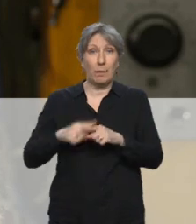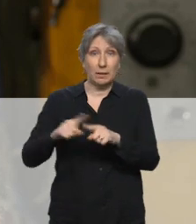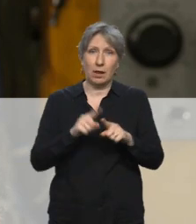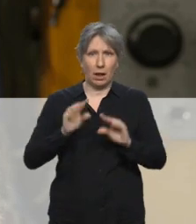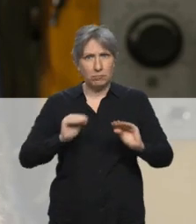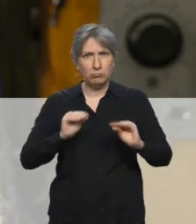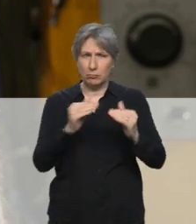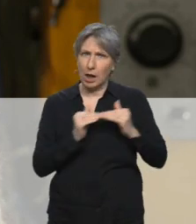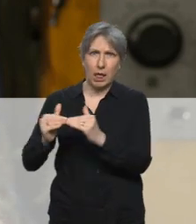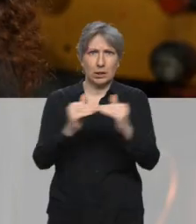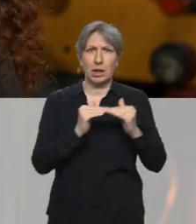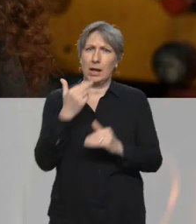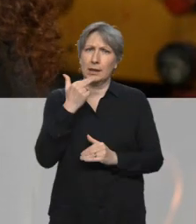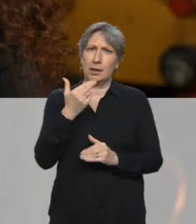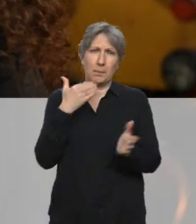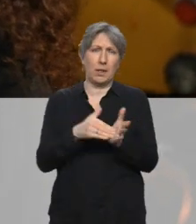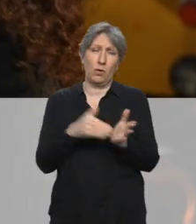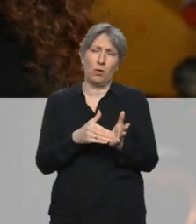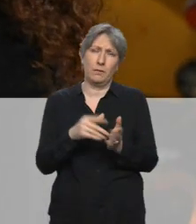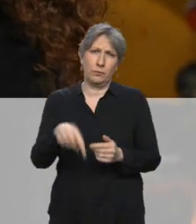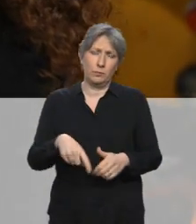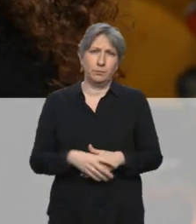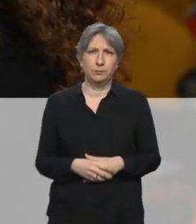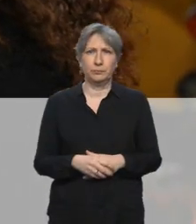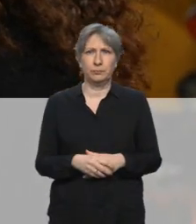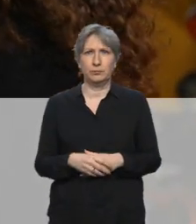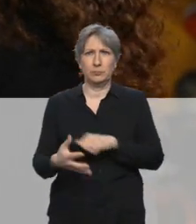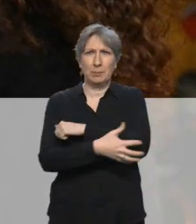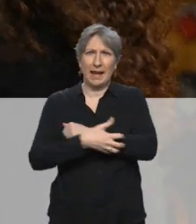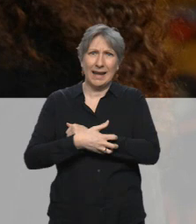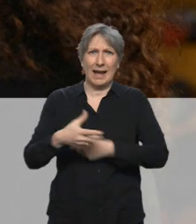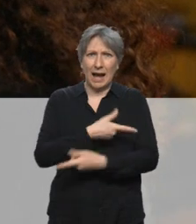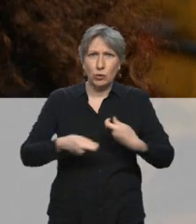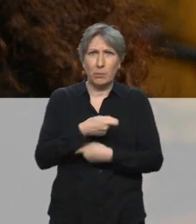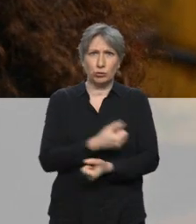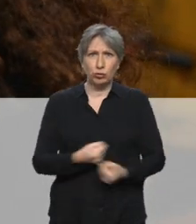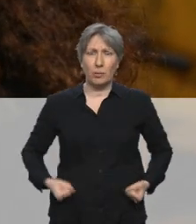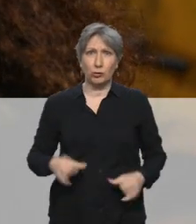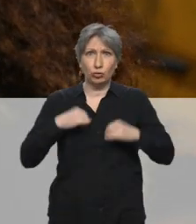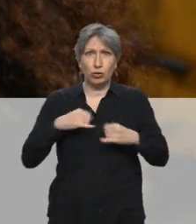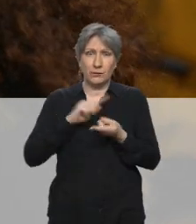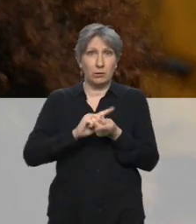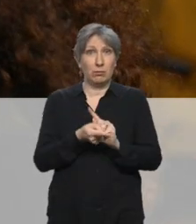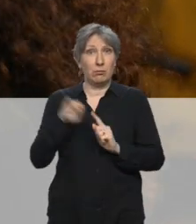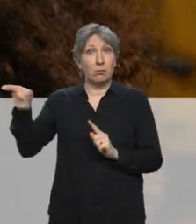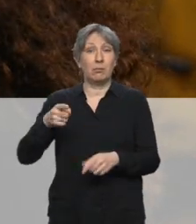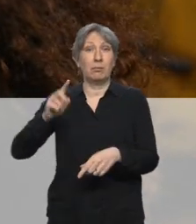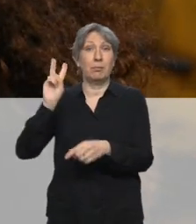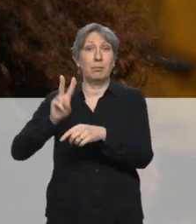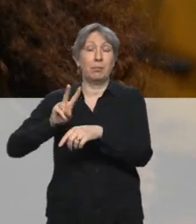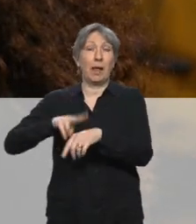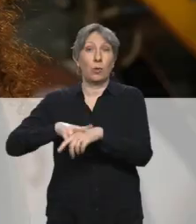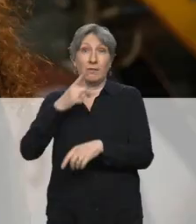d'enseignement égales et de meilleure qualité. La précarité économique et le chômage des jeunes permettent au patronat d'avoir à disposition une main-d'œuvre